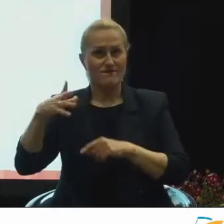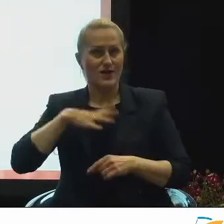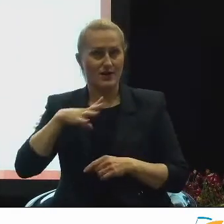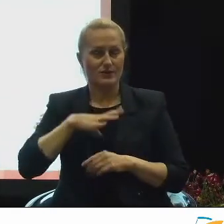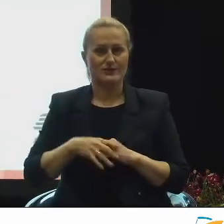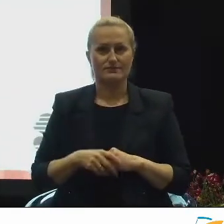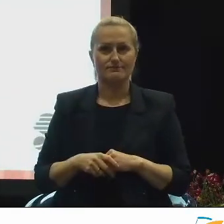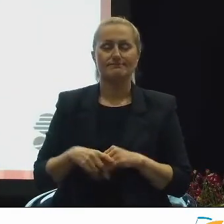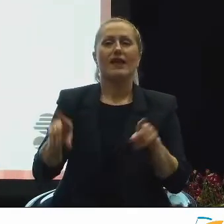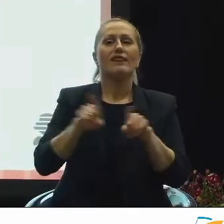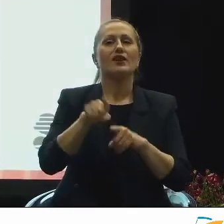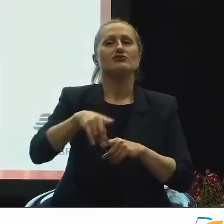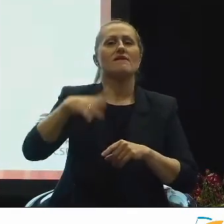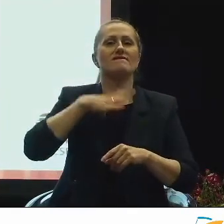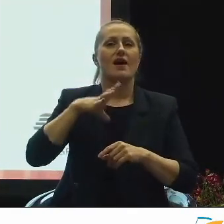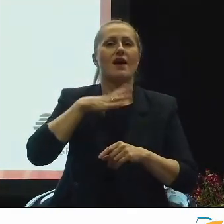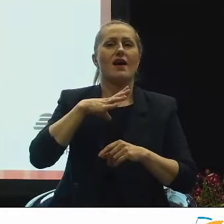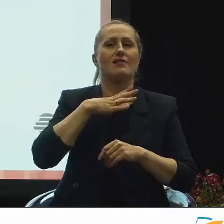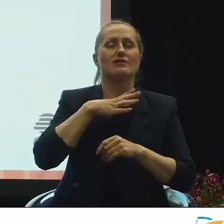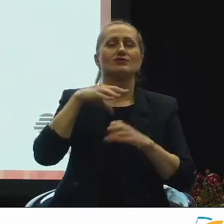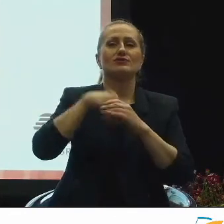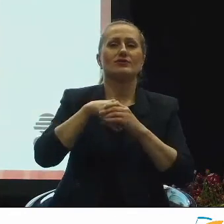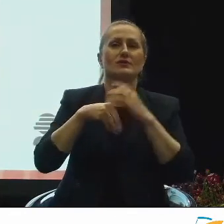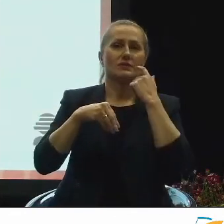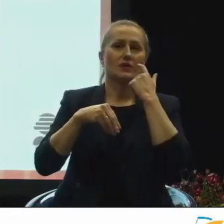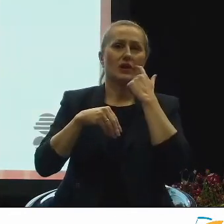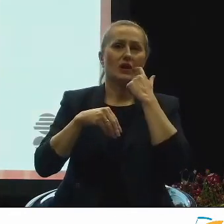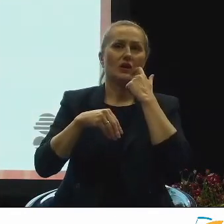Także to, że te wartości są